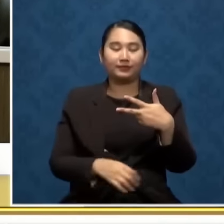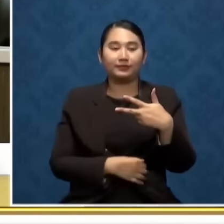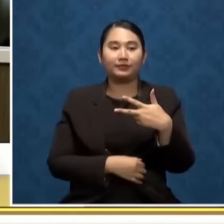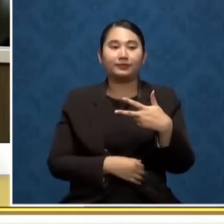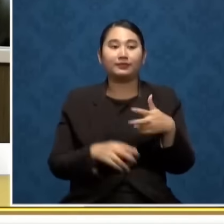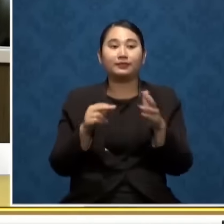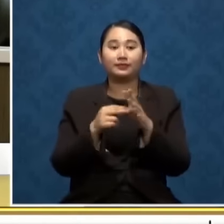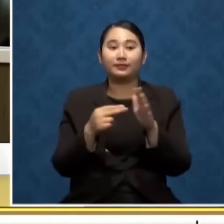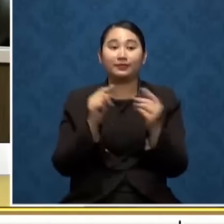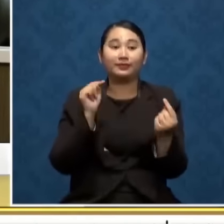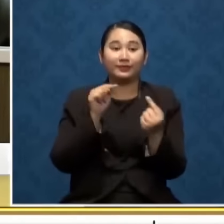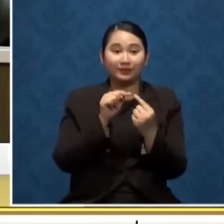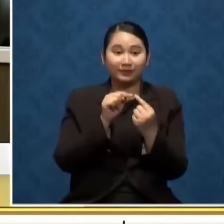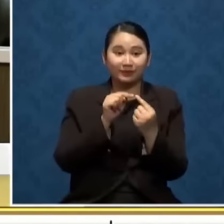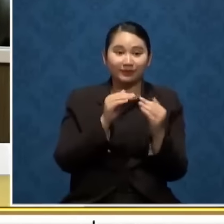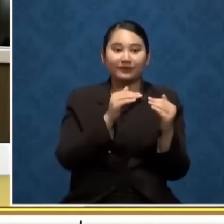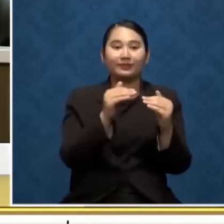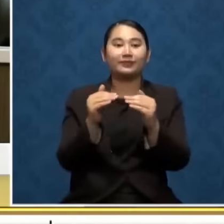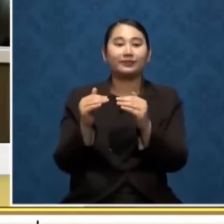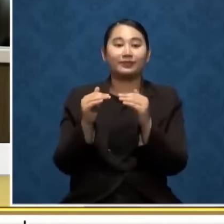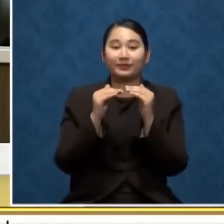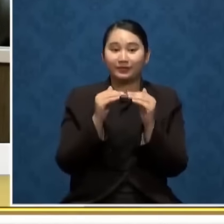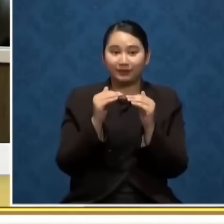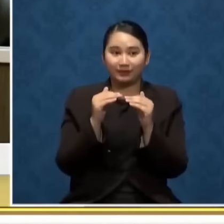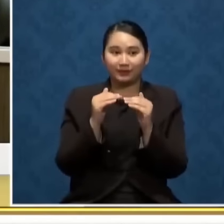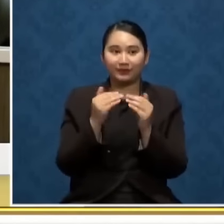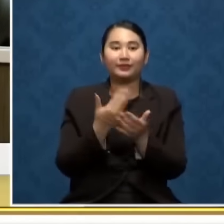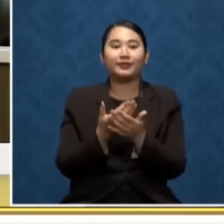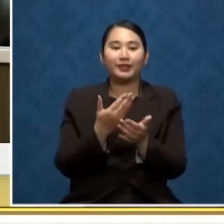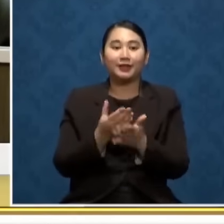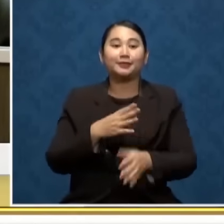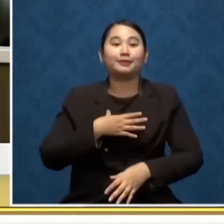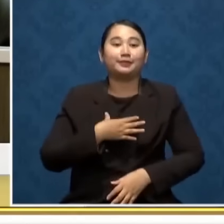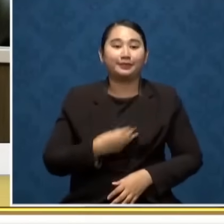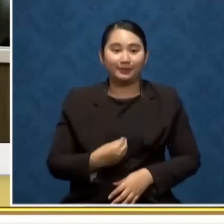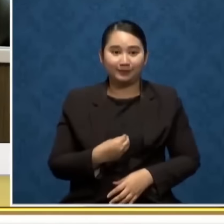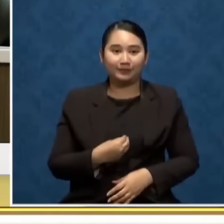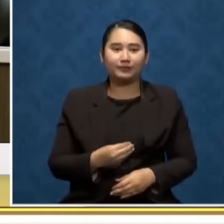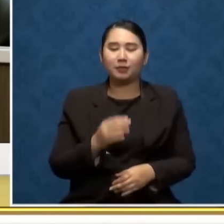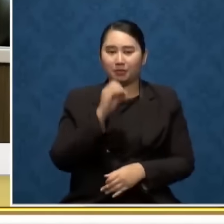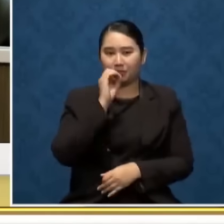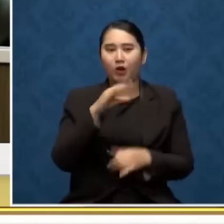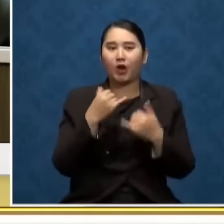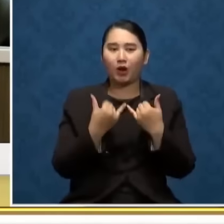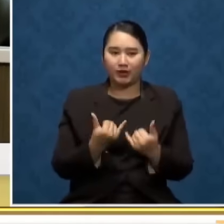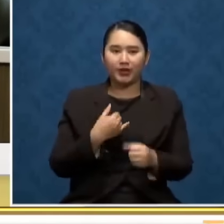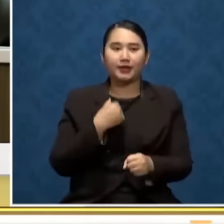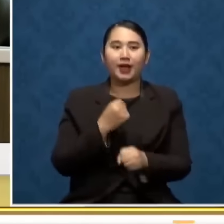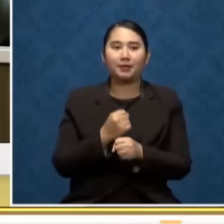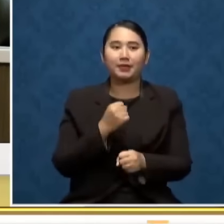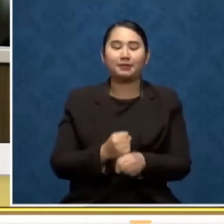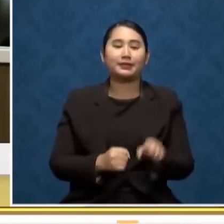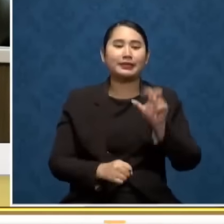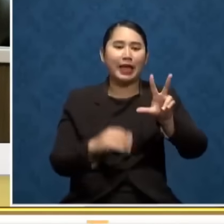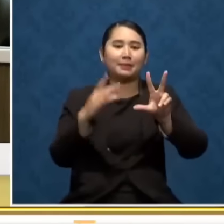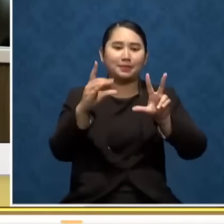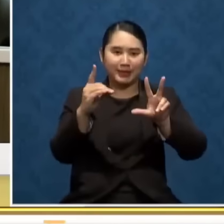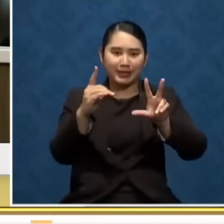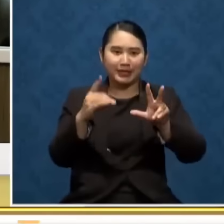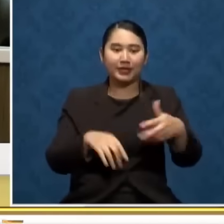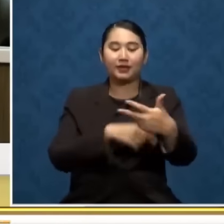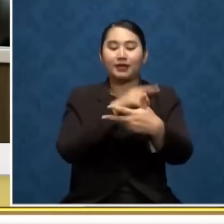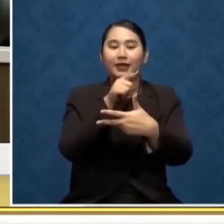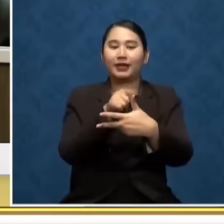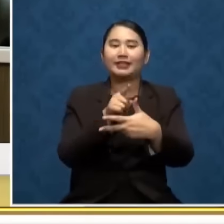ซึ่งแปลว่าทั่วถึงเข้าถึงนะครับแล้วก็ราคาถึงใจอ่อยว่าตอนนี้ท่านกำลังทำ 3D มากกว่าดีที่1